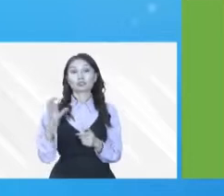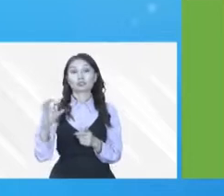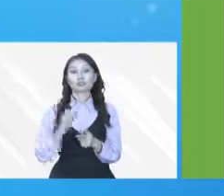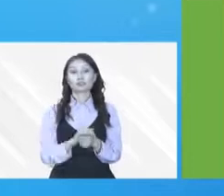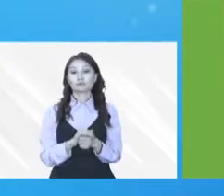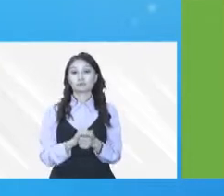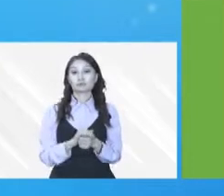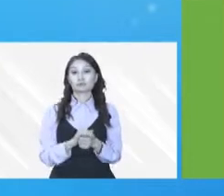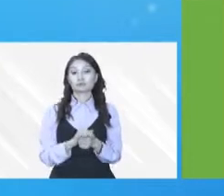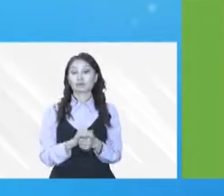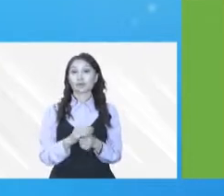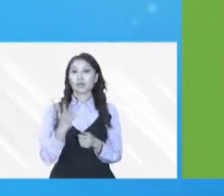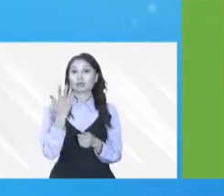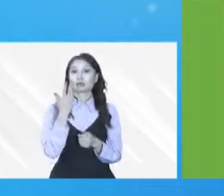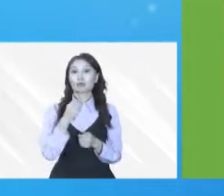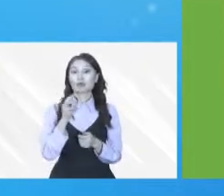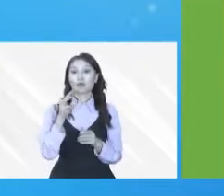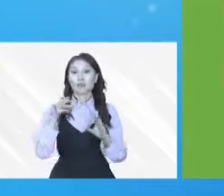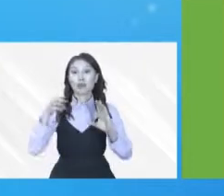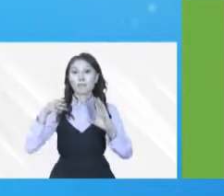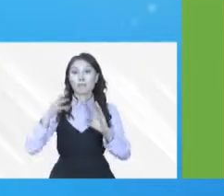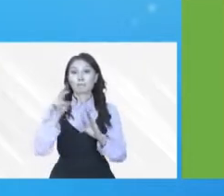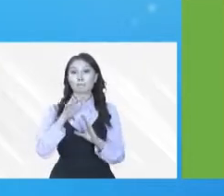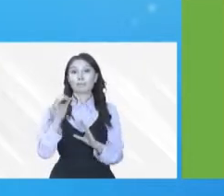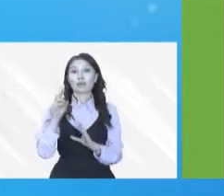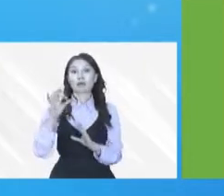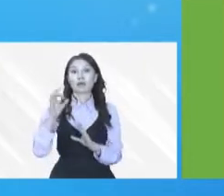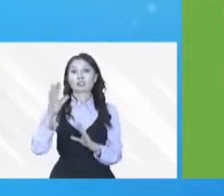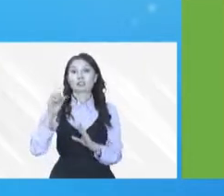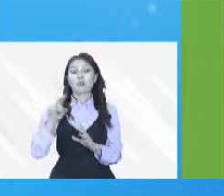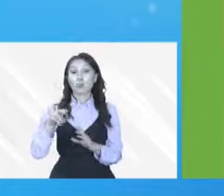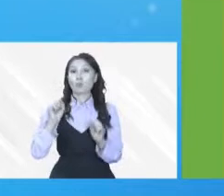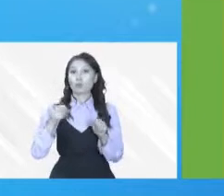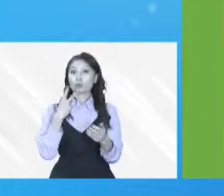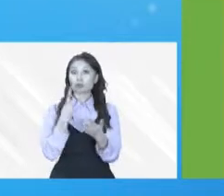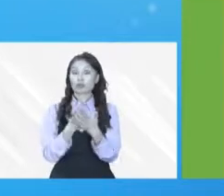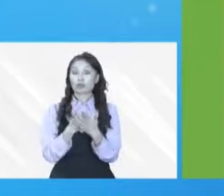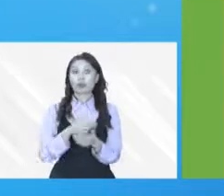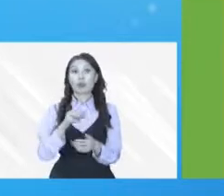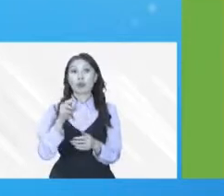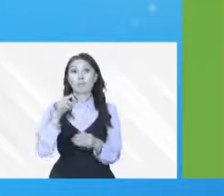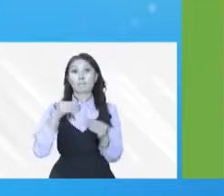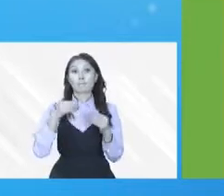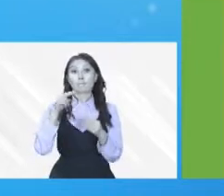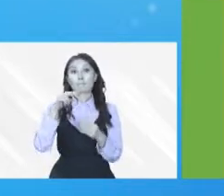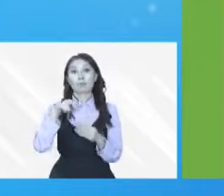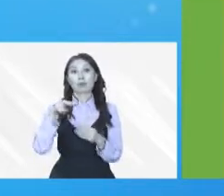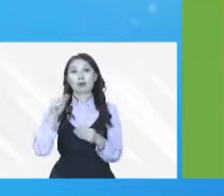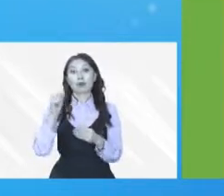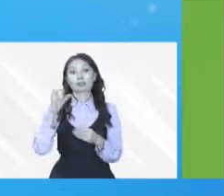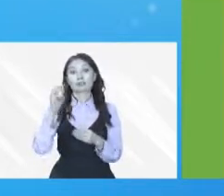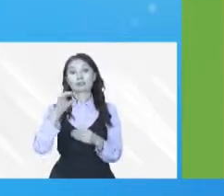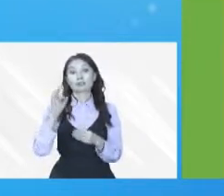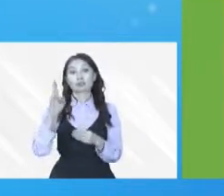2N4C. В световой микроскоп можно увидеть метафазную пластинку,